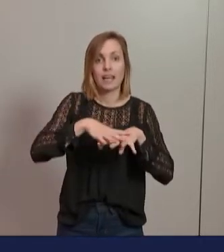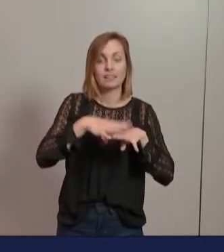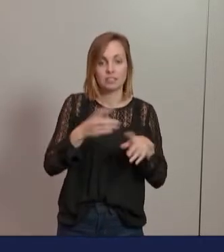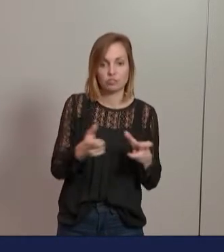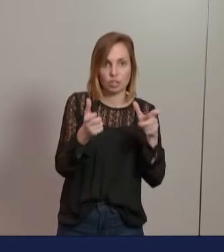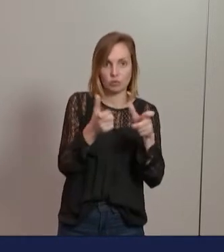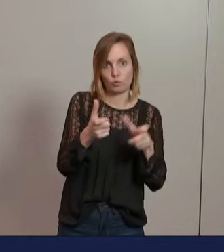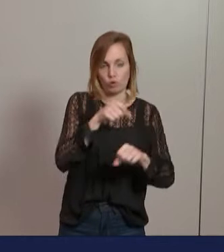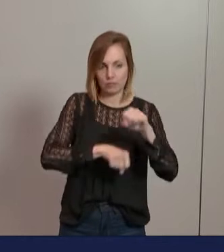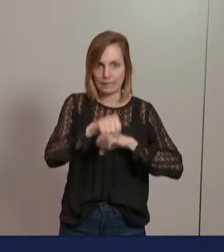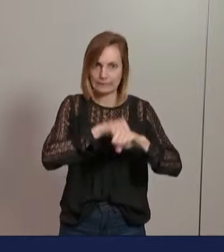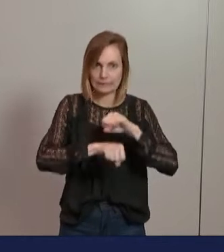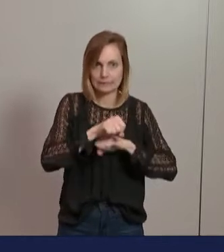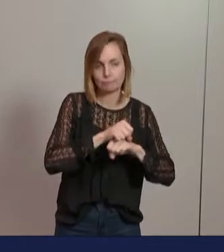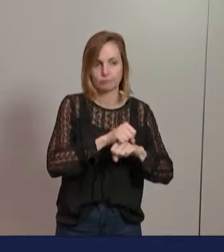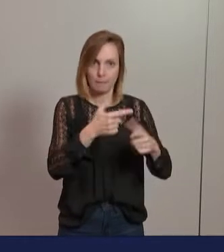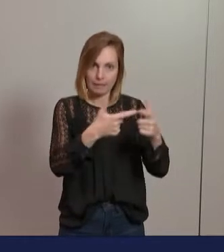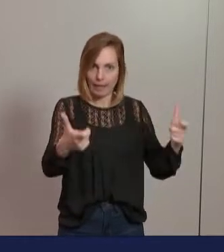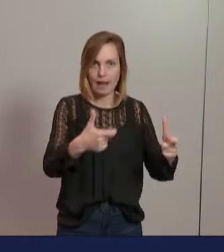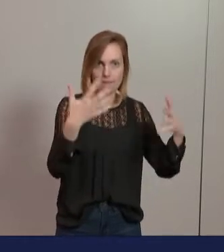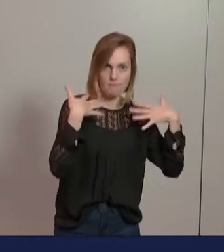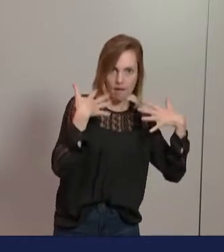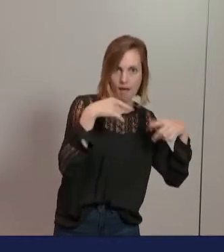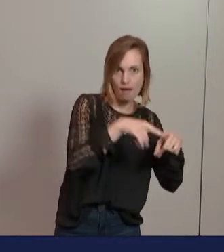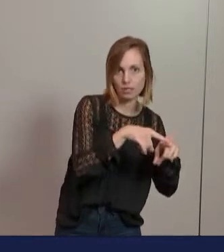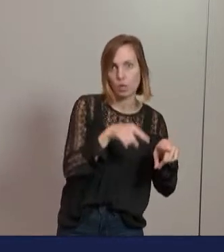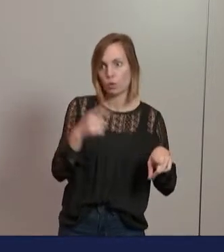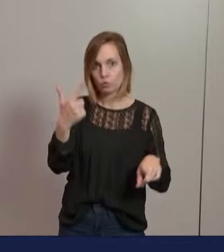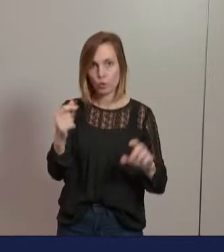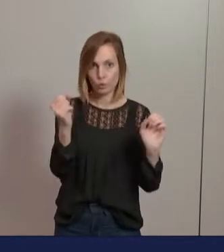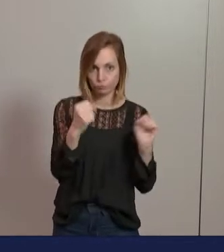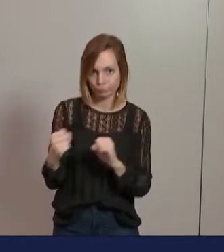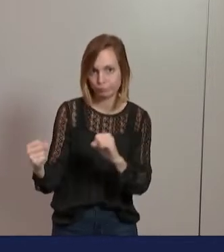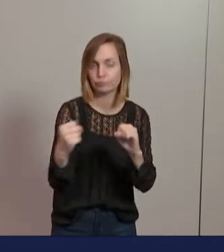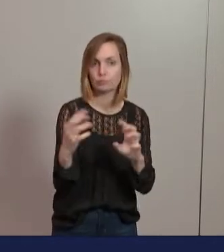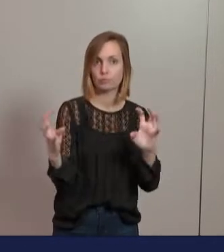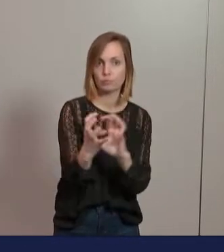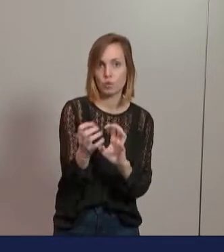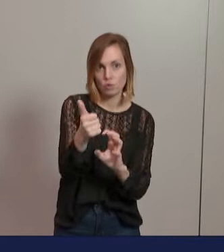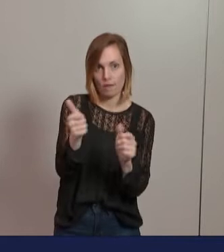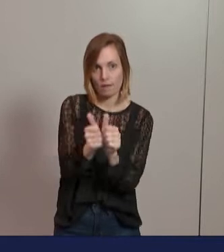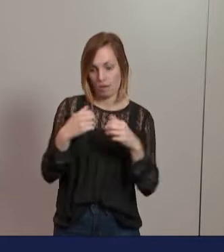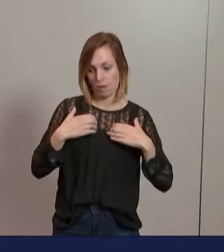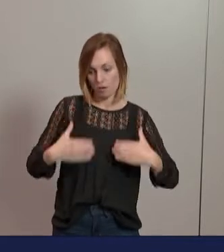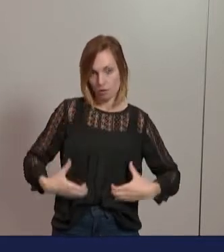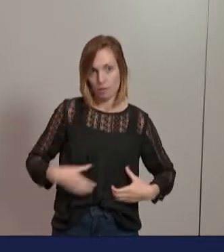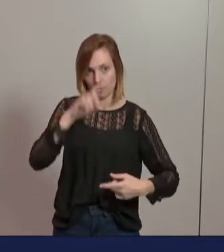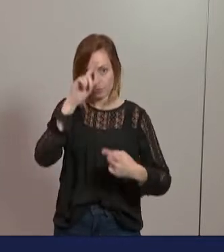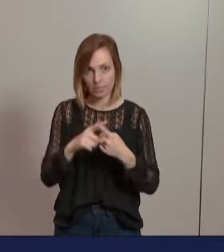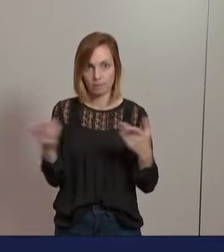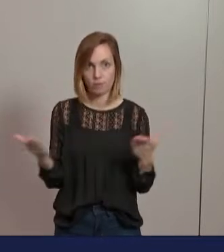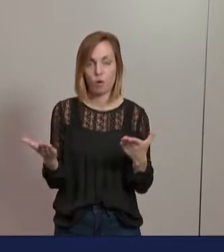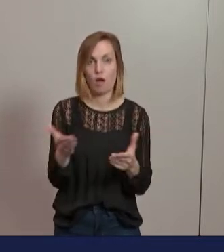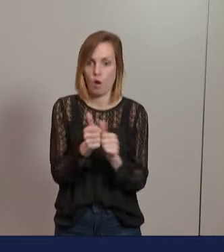Château et deux concertations vont être lancées, l'une avec les clubs, pour permettre l'extension des pratiques